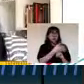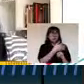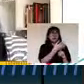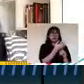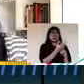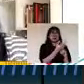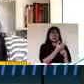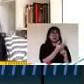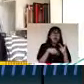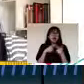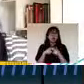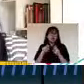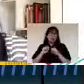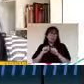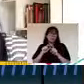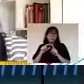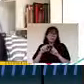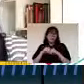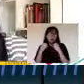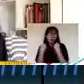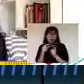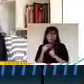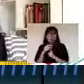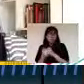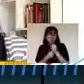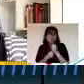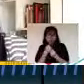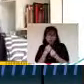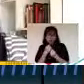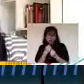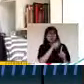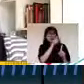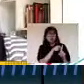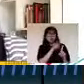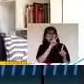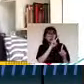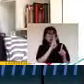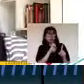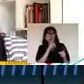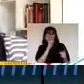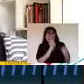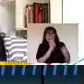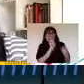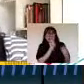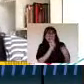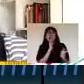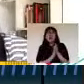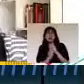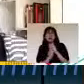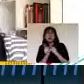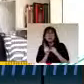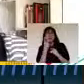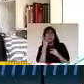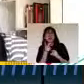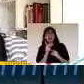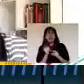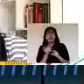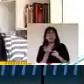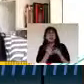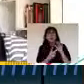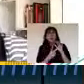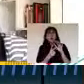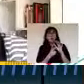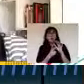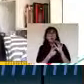dapat diidentifikasi adalah seorang yang dapat dikenali secara langsung maupun tidak langsung berdasarkan nomor tanda pengenal atau berdasarkan satu atau lebih